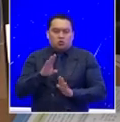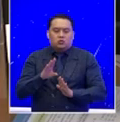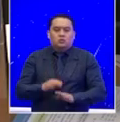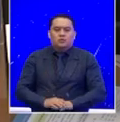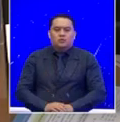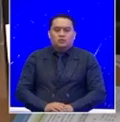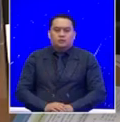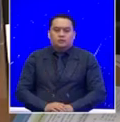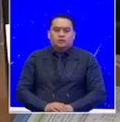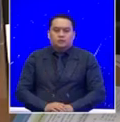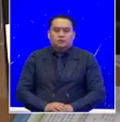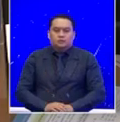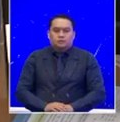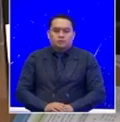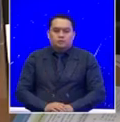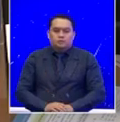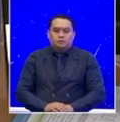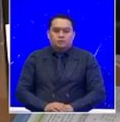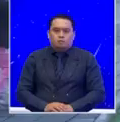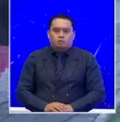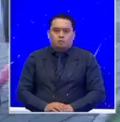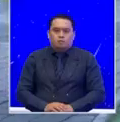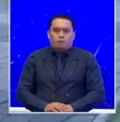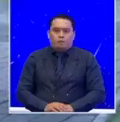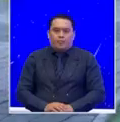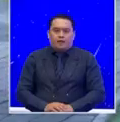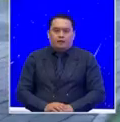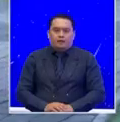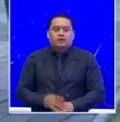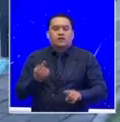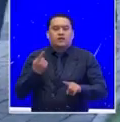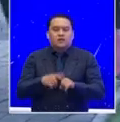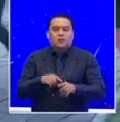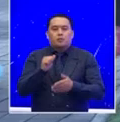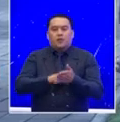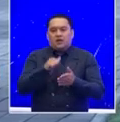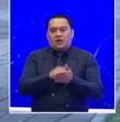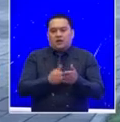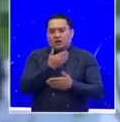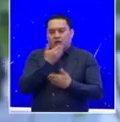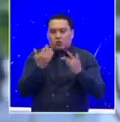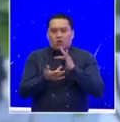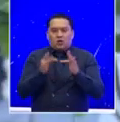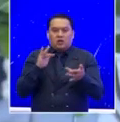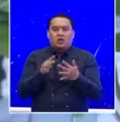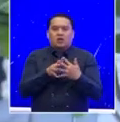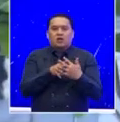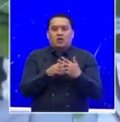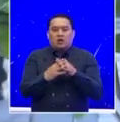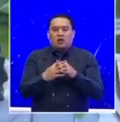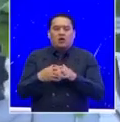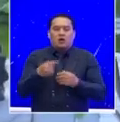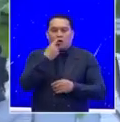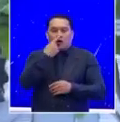все-таки наш стандартный вариант обучения. Из-за технических причин и отсутствия интернет-связи в некоторых регионах